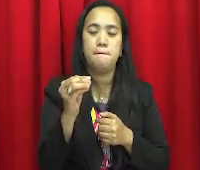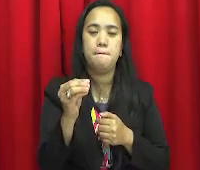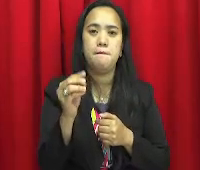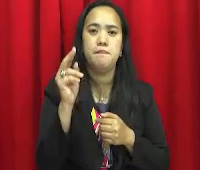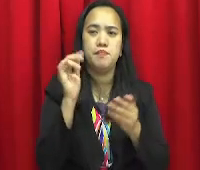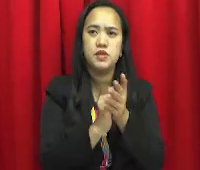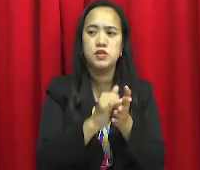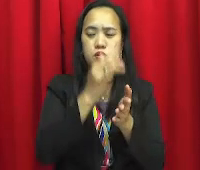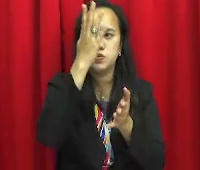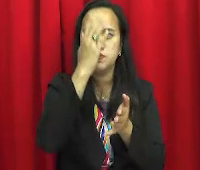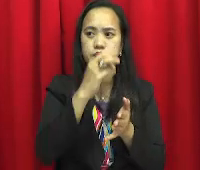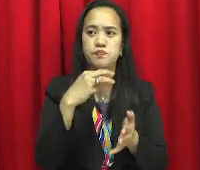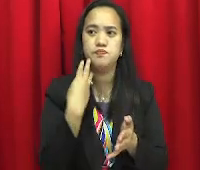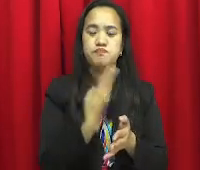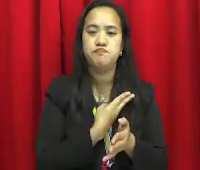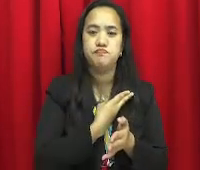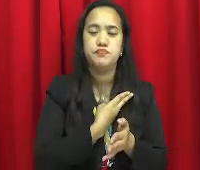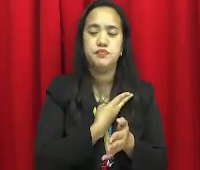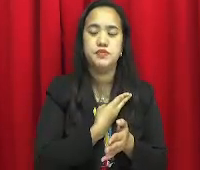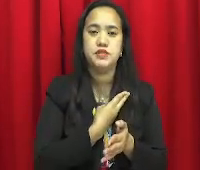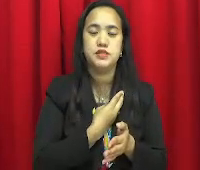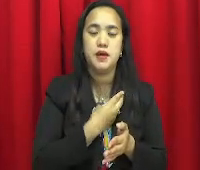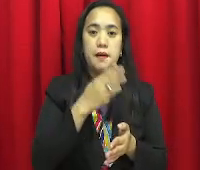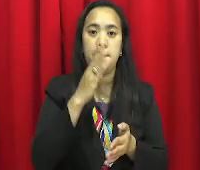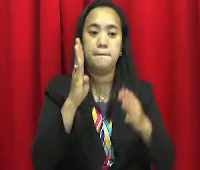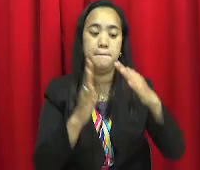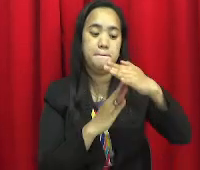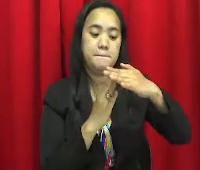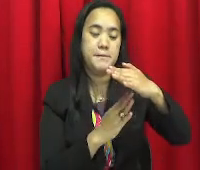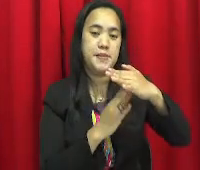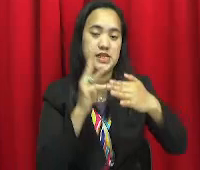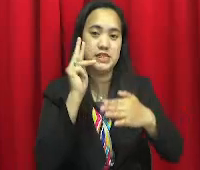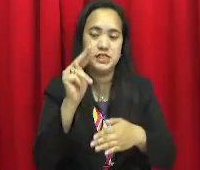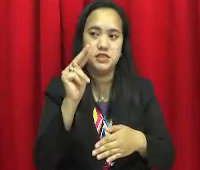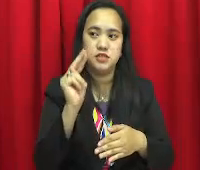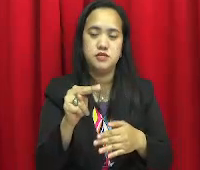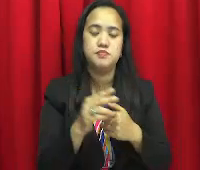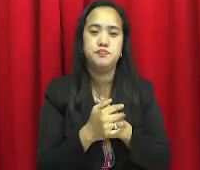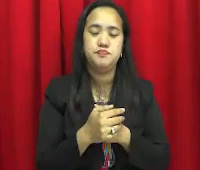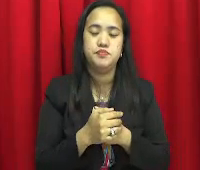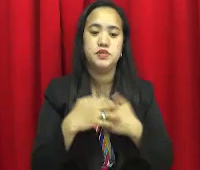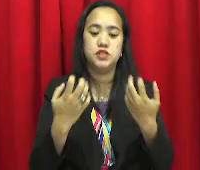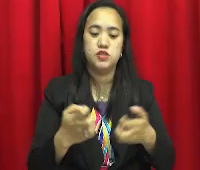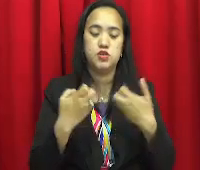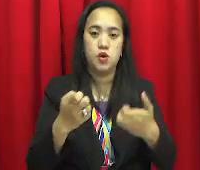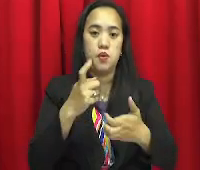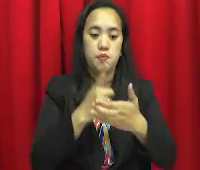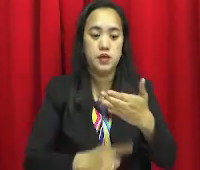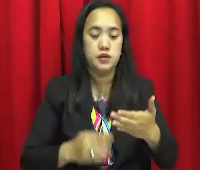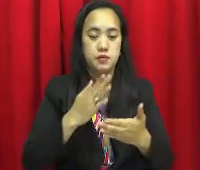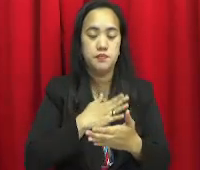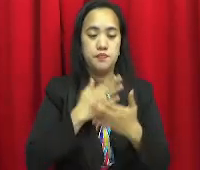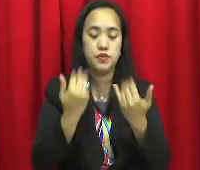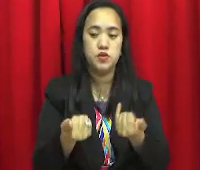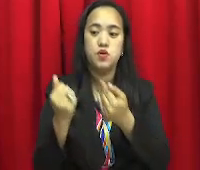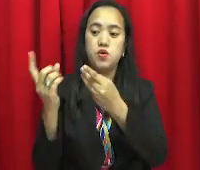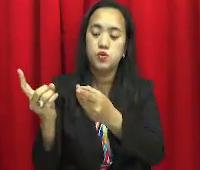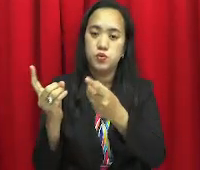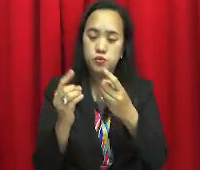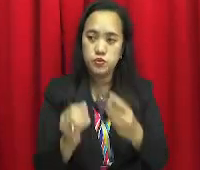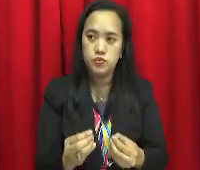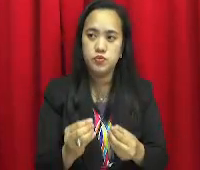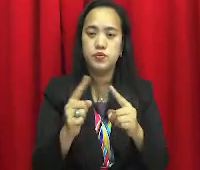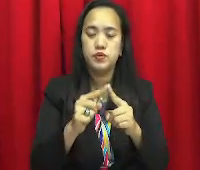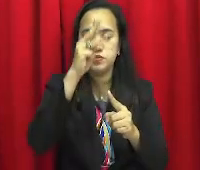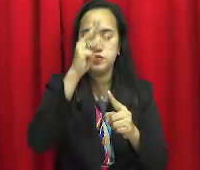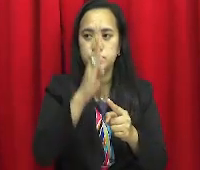bilhin except our basic needs. Yeah. Thankful na hanggang tama ngayon, yun. I enjoy what I'm doing. Buti na lang, pinilit